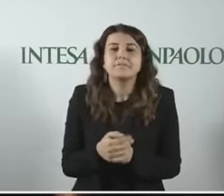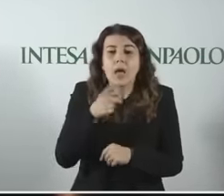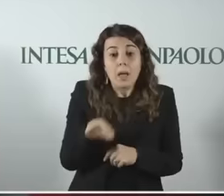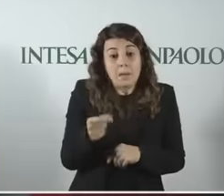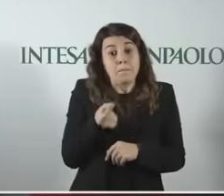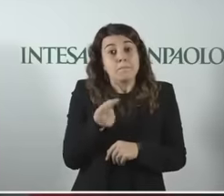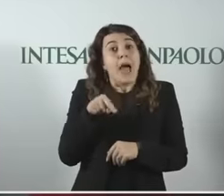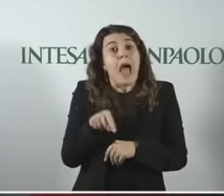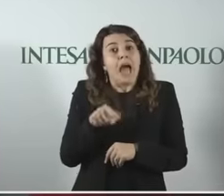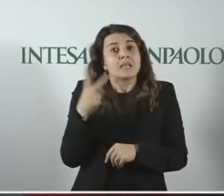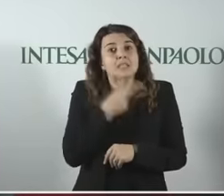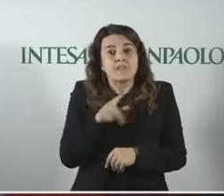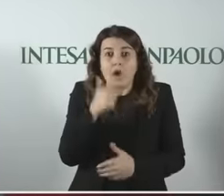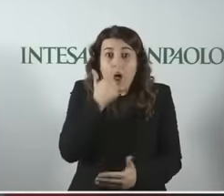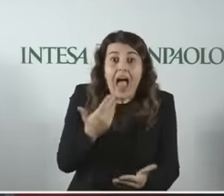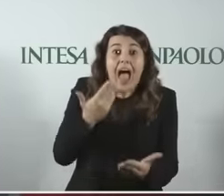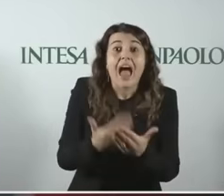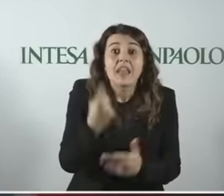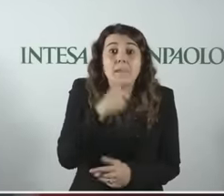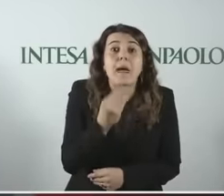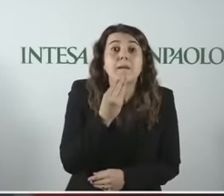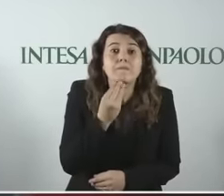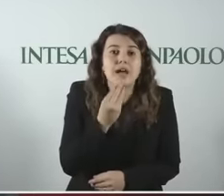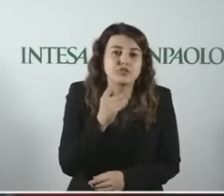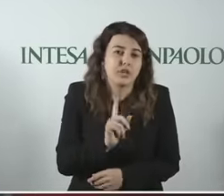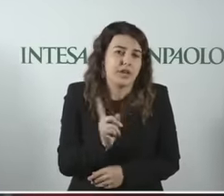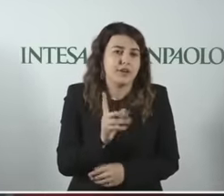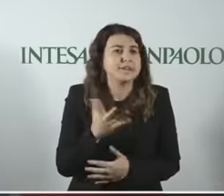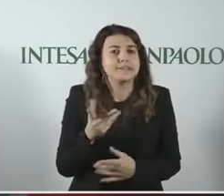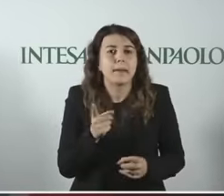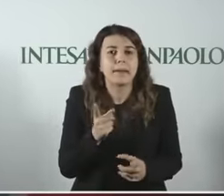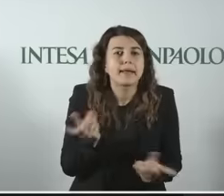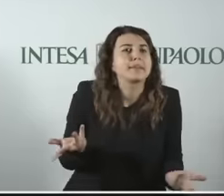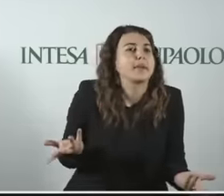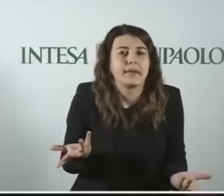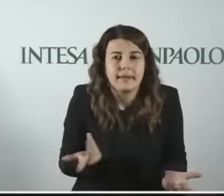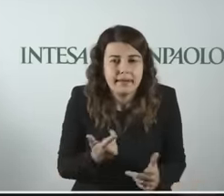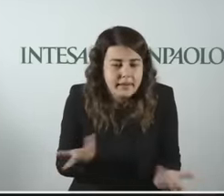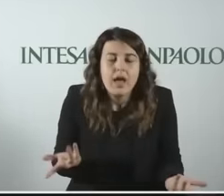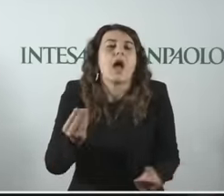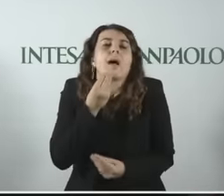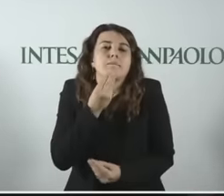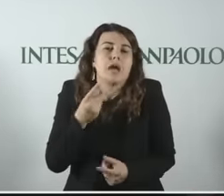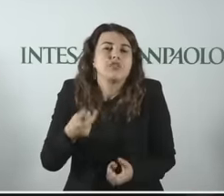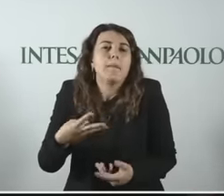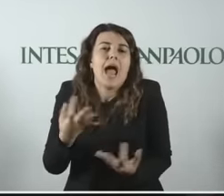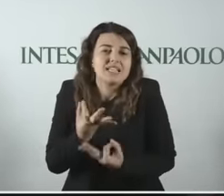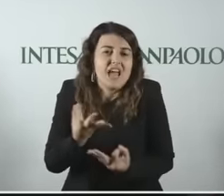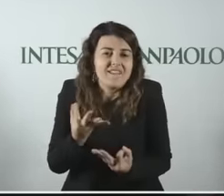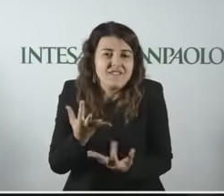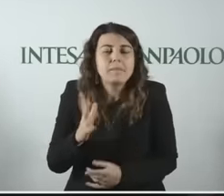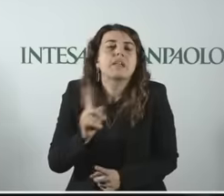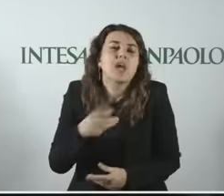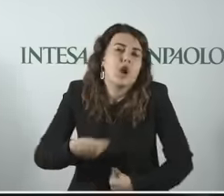che per gli esseri umani Non è l'ideale da mangiare lo mangi quando si mette male senò lo usi per gli animali una volta che c'è il